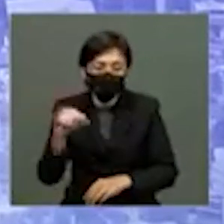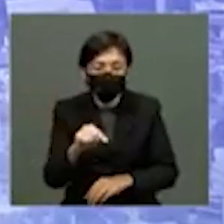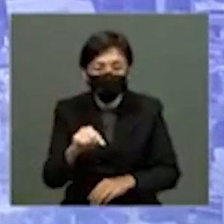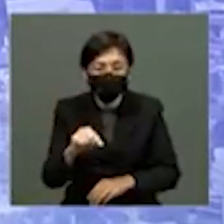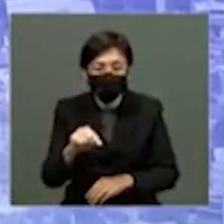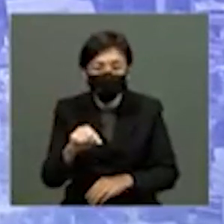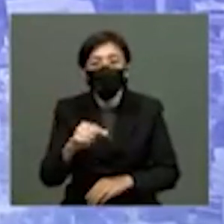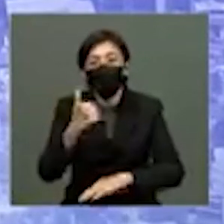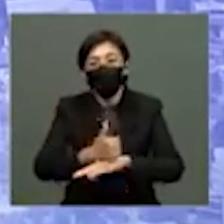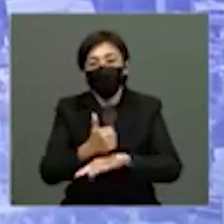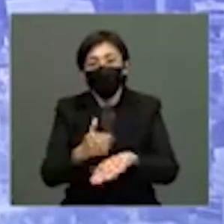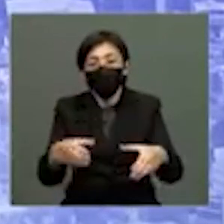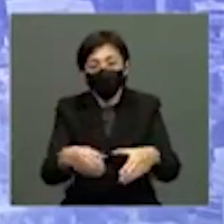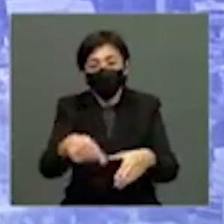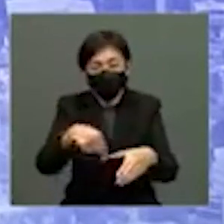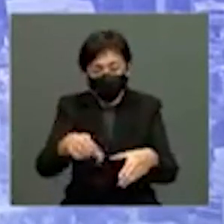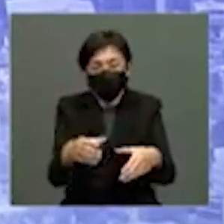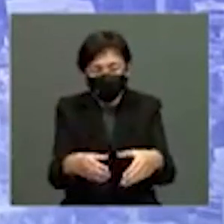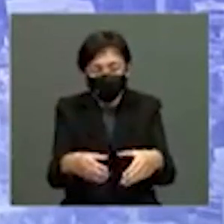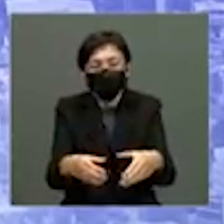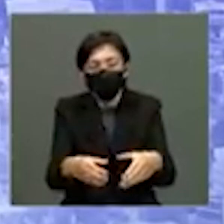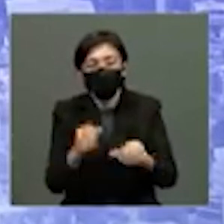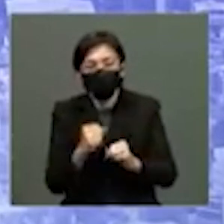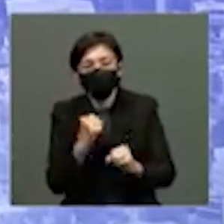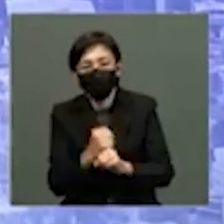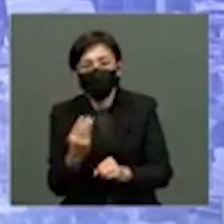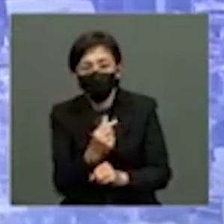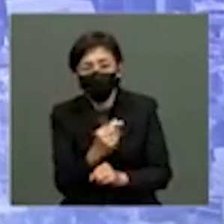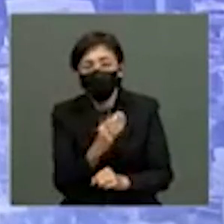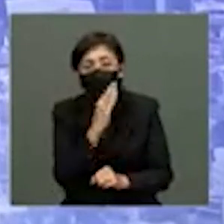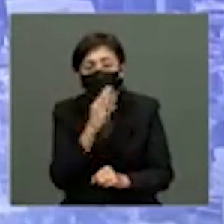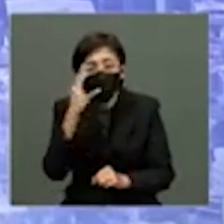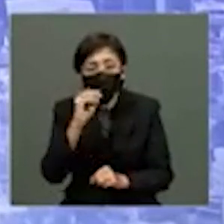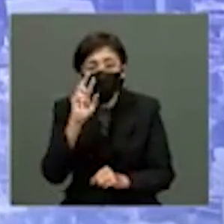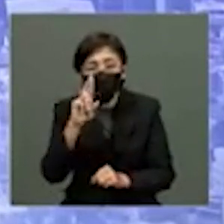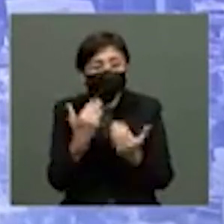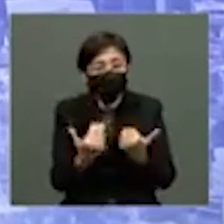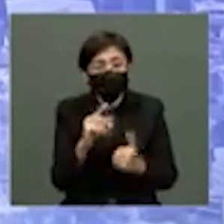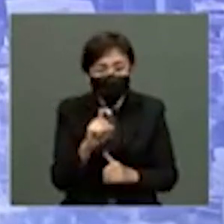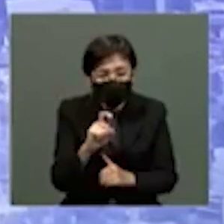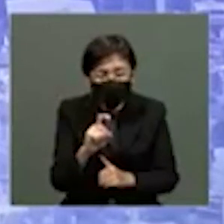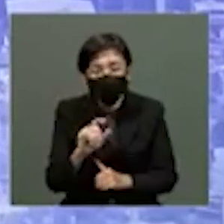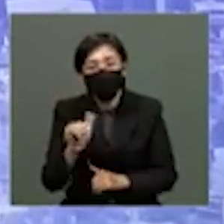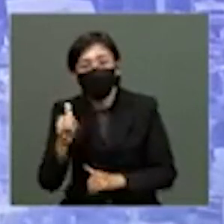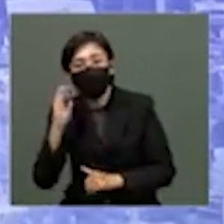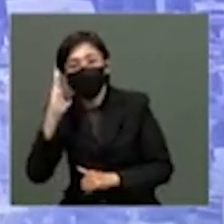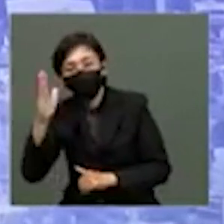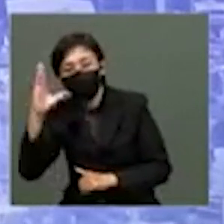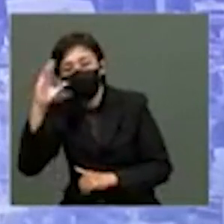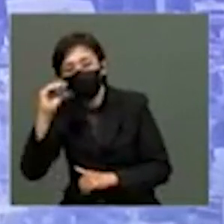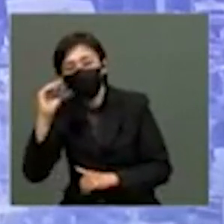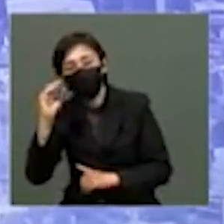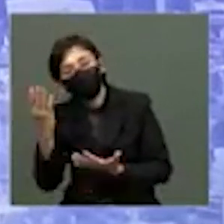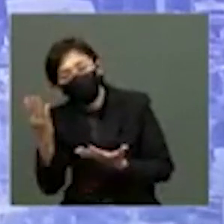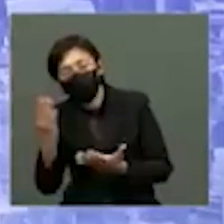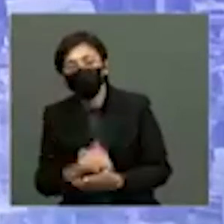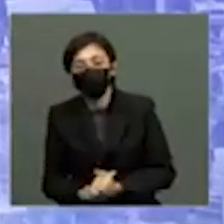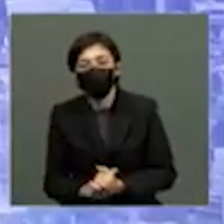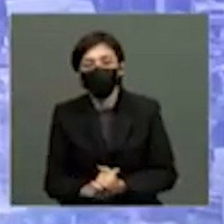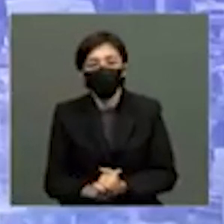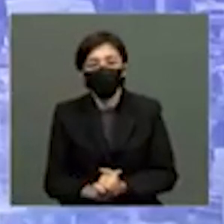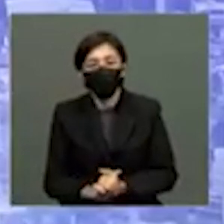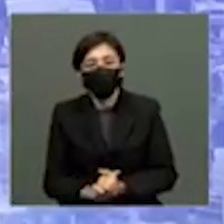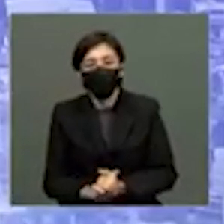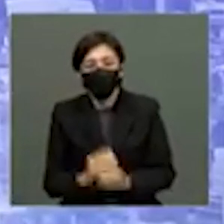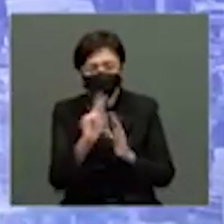อ.สบค.สบค.นะครับเราก็จะทำให้เร็วที่สุดแต่ถ้าไม่ได้ก็คือคืนพรุ่งนี้จะมีอยู่2คืนซึ่งมันจะต้องเกี่ยวโยงกันกับก